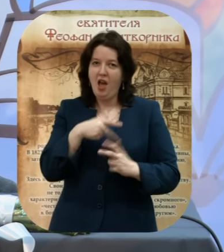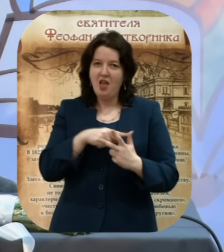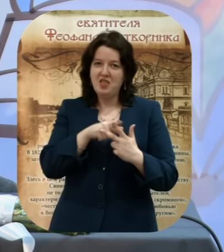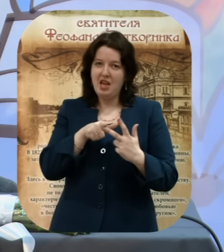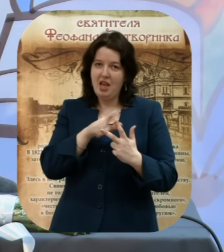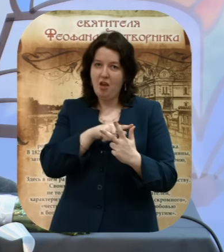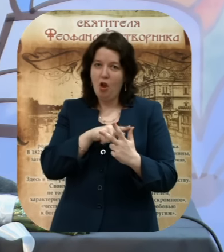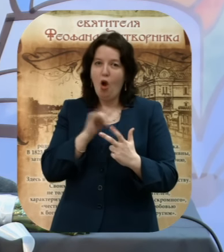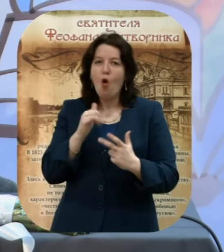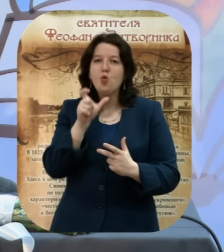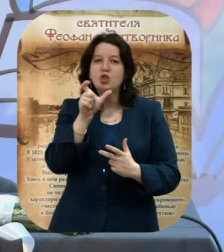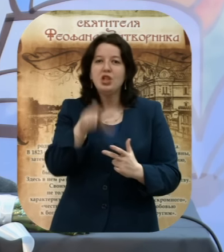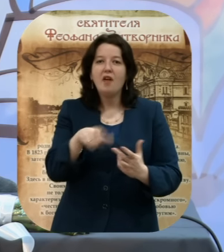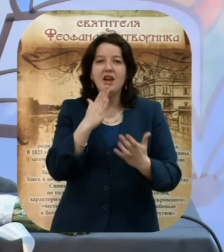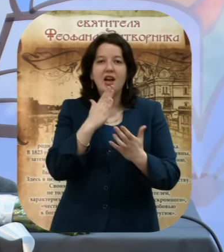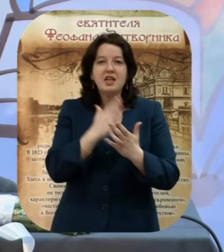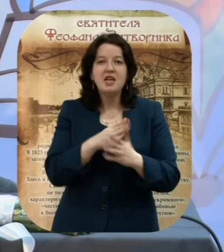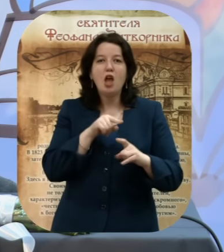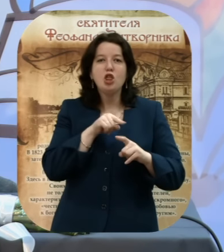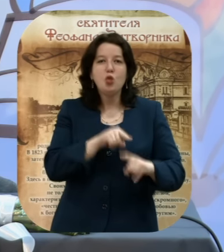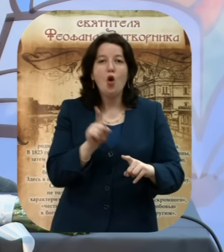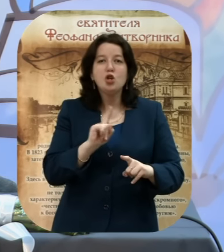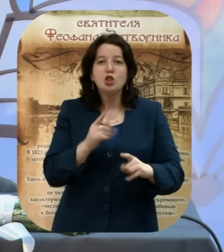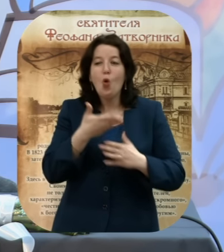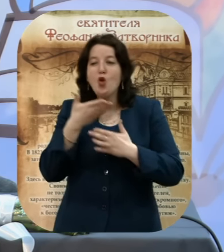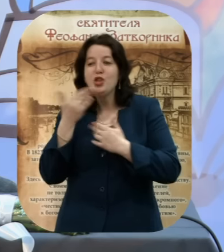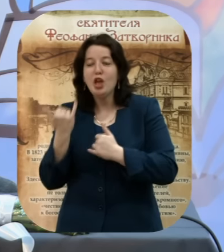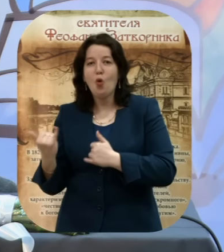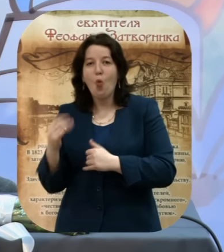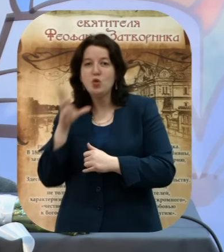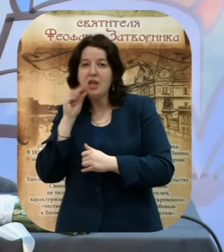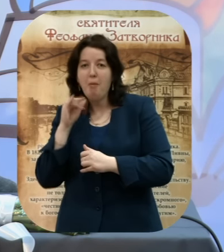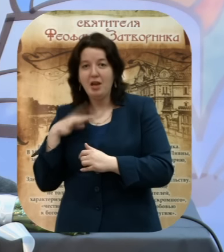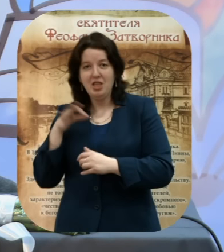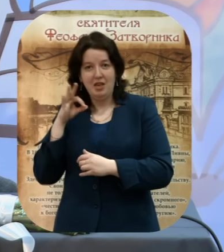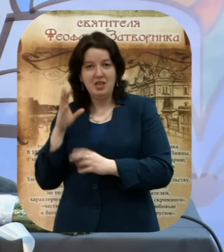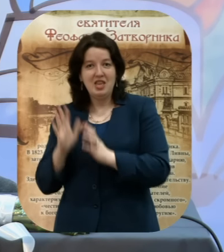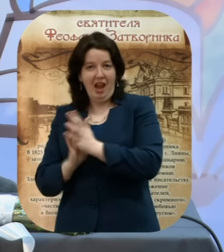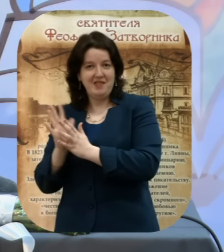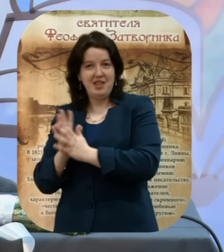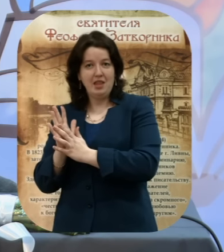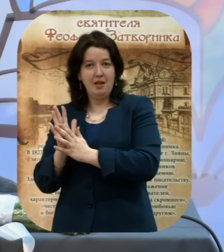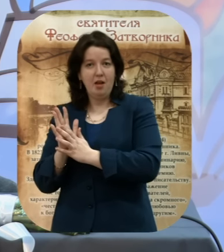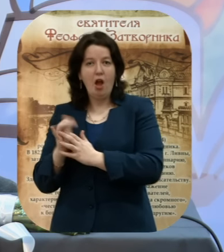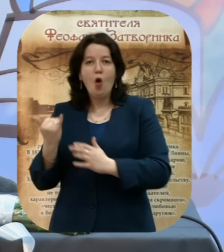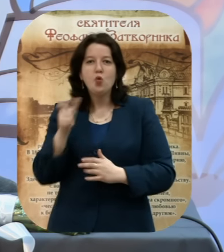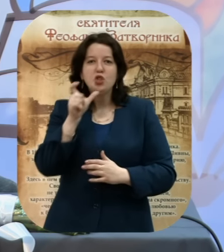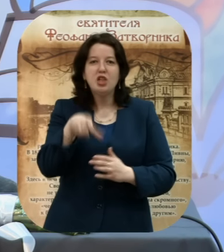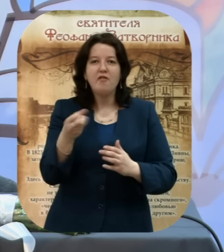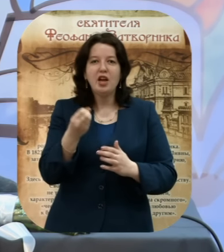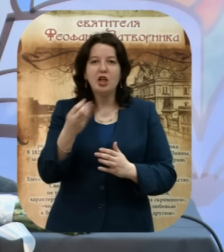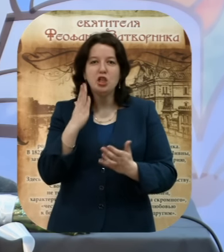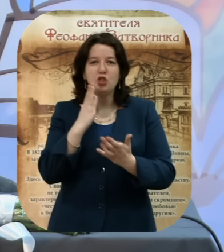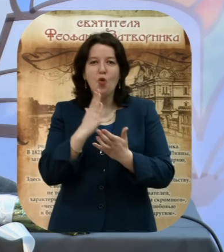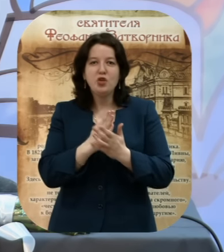есть то, чего нет у этих двух. У него есть еще дух, по-гречески